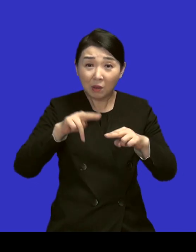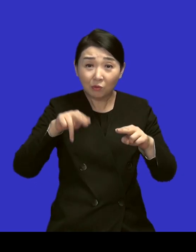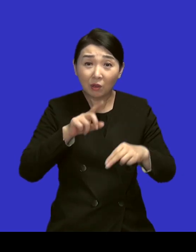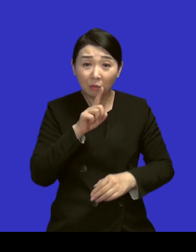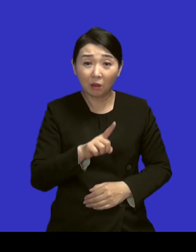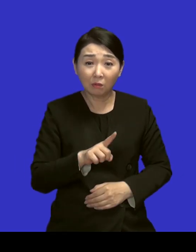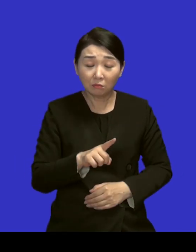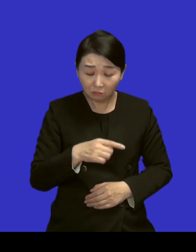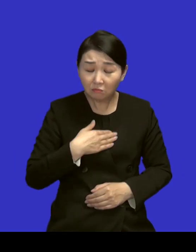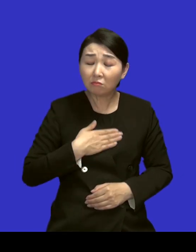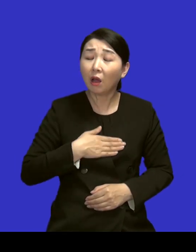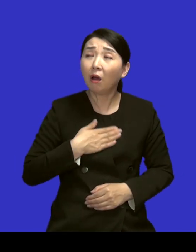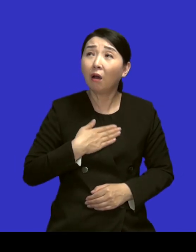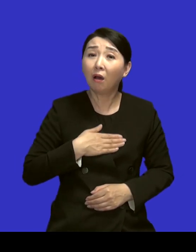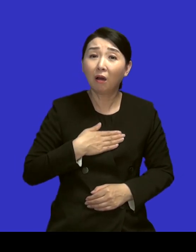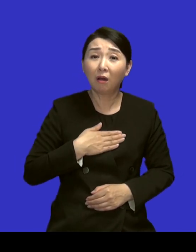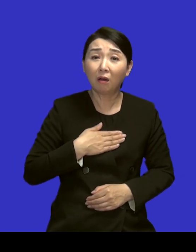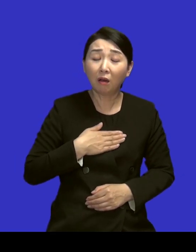그랬더니